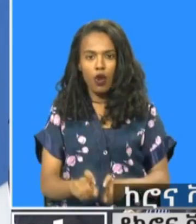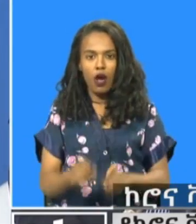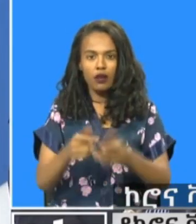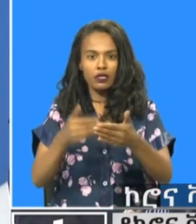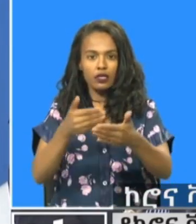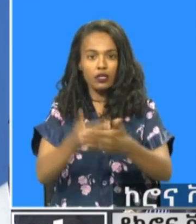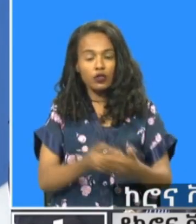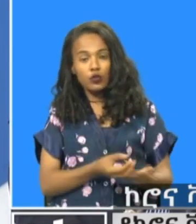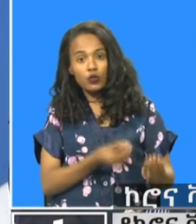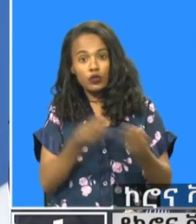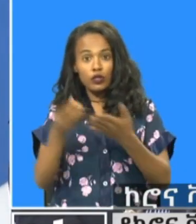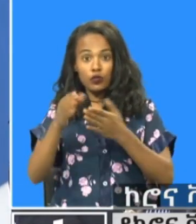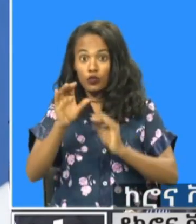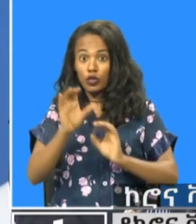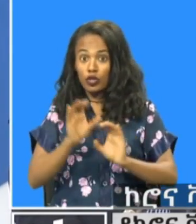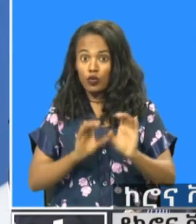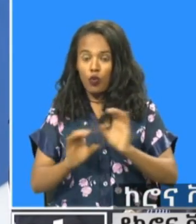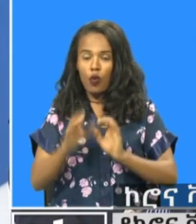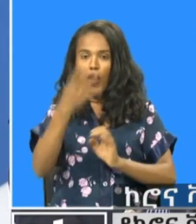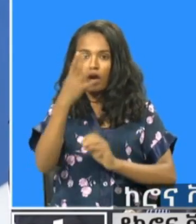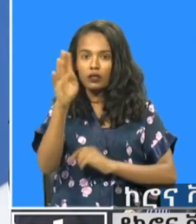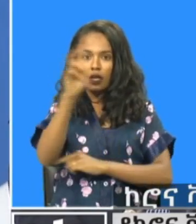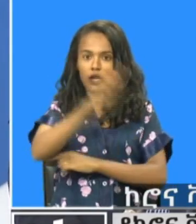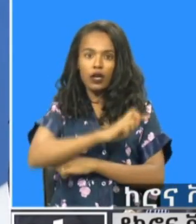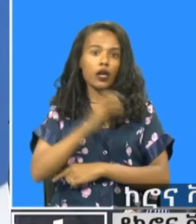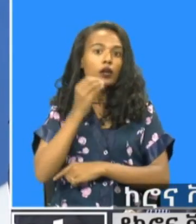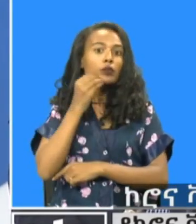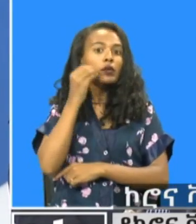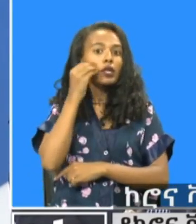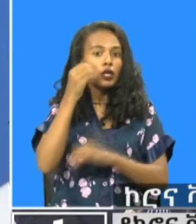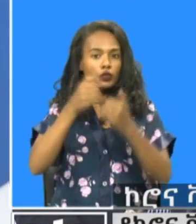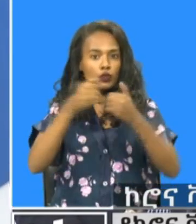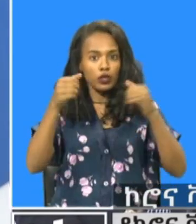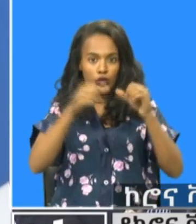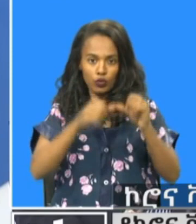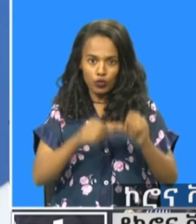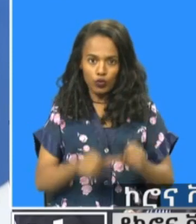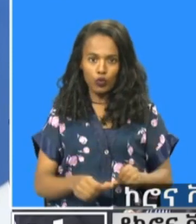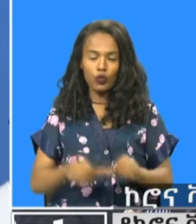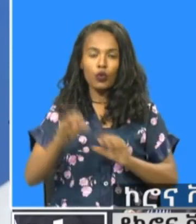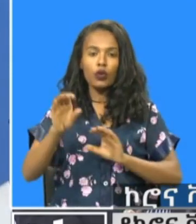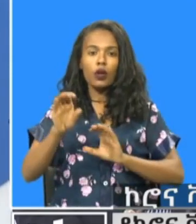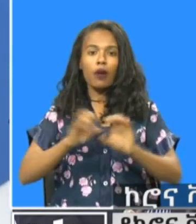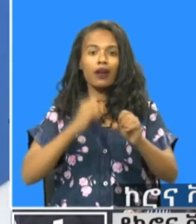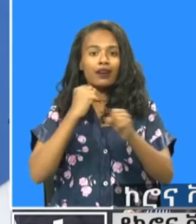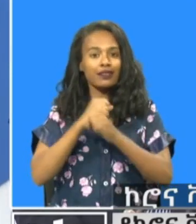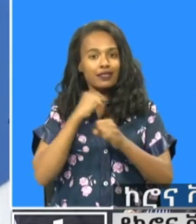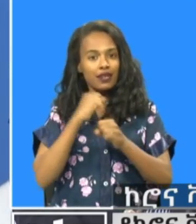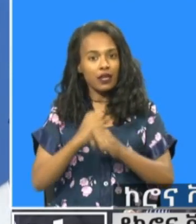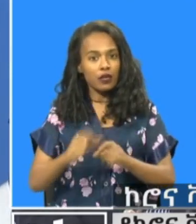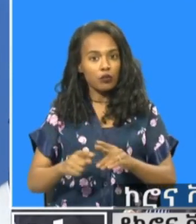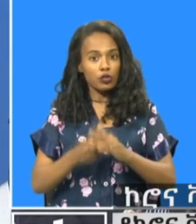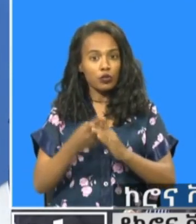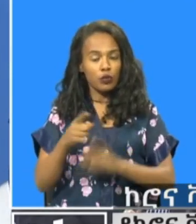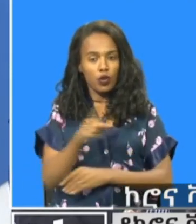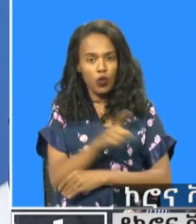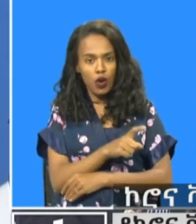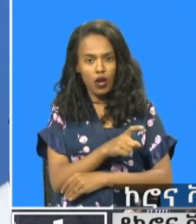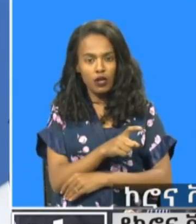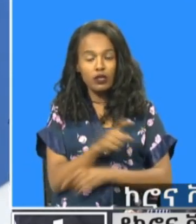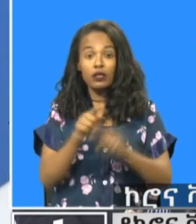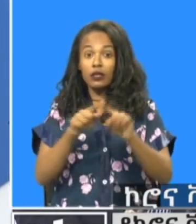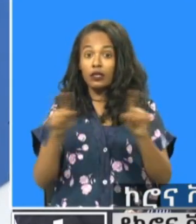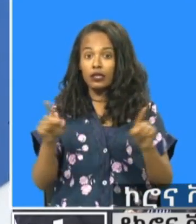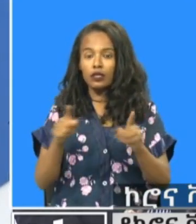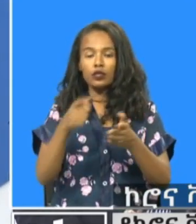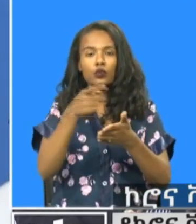እንደደረሱ እንዲሰጡ ተደርጎ 14 ቀን በቤታቸው ተለይተው እንዲቆዩ የማድረግ ስራ የሚጀመር ይሆናል። ነገር